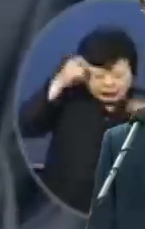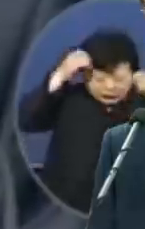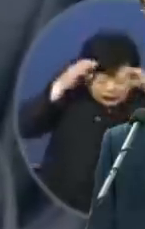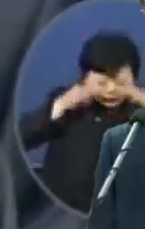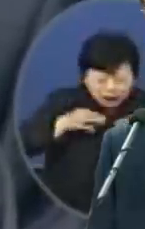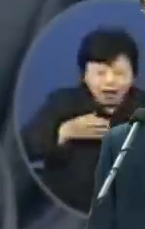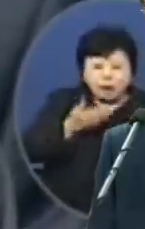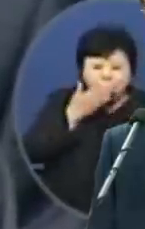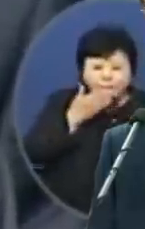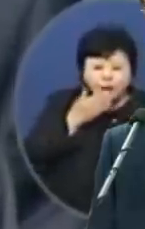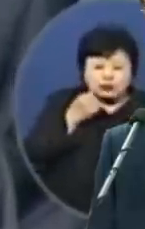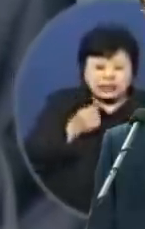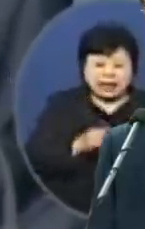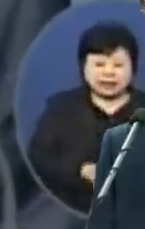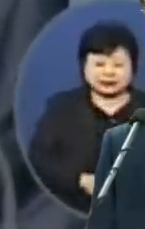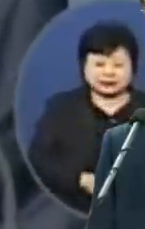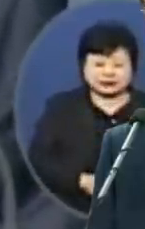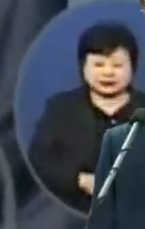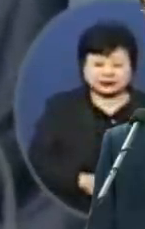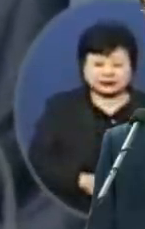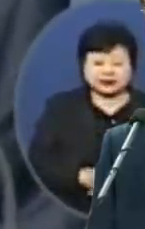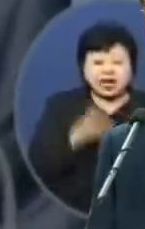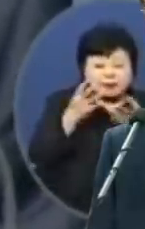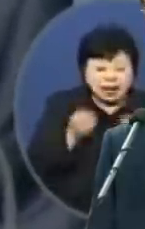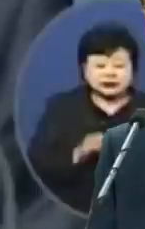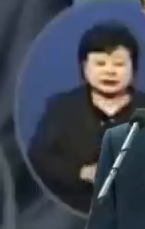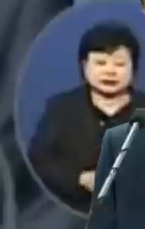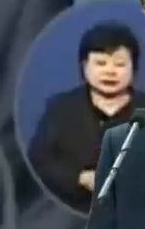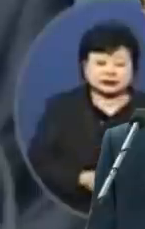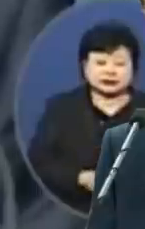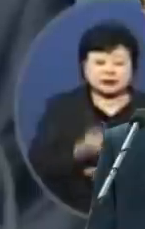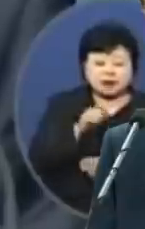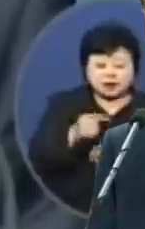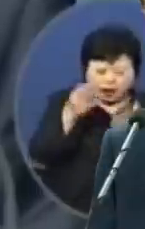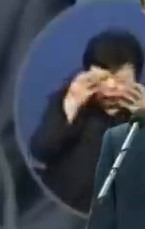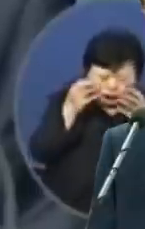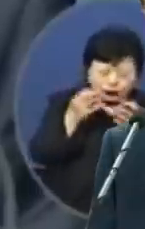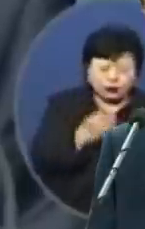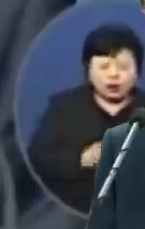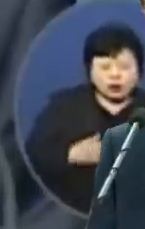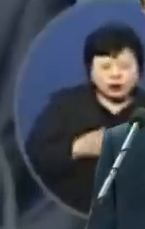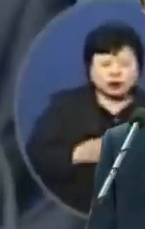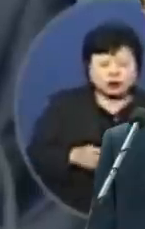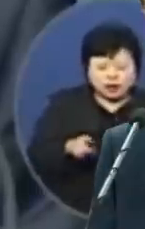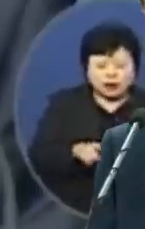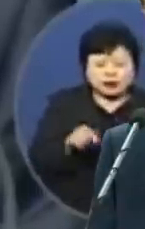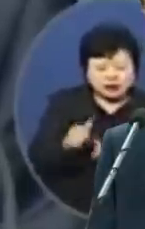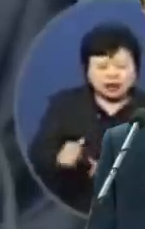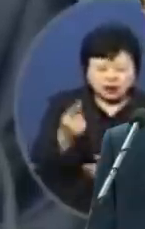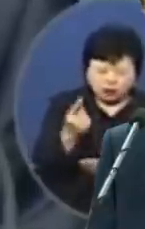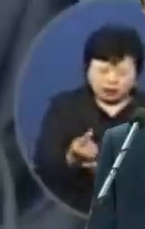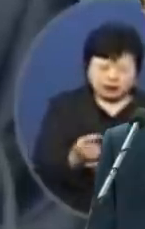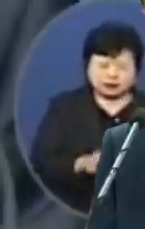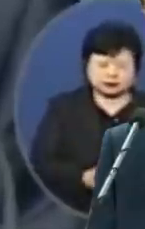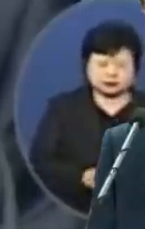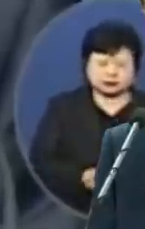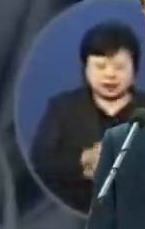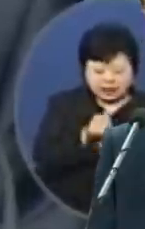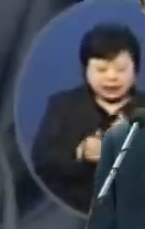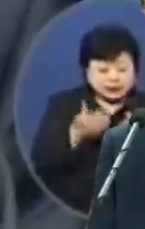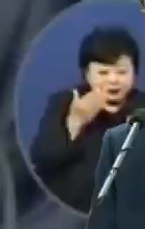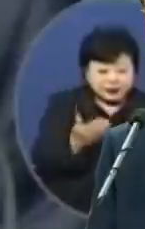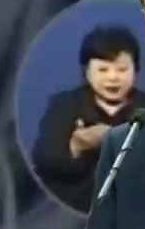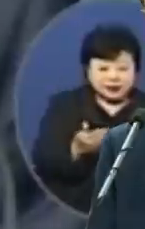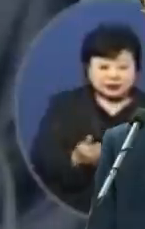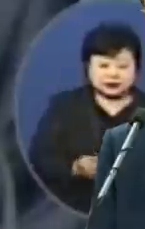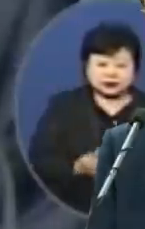사는 고통이 다가오고 많은 마음의 고통과 괴로움도 함께 따른 것입니다. 그러므로 하나님께서